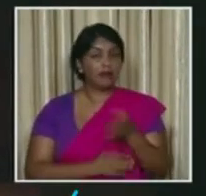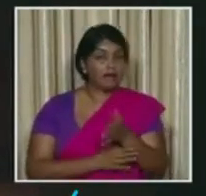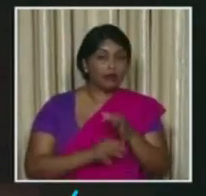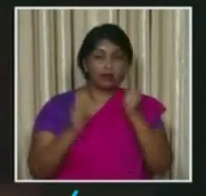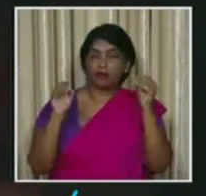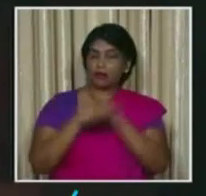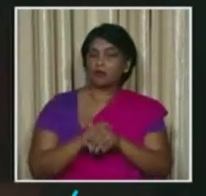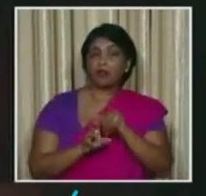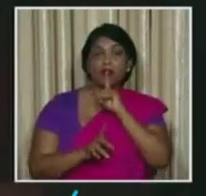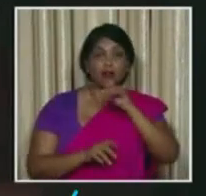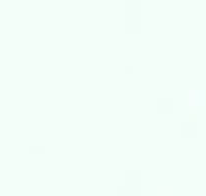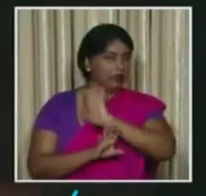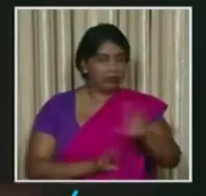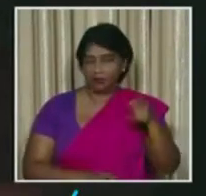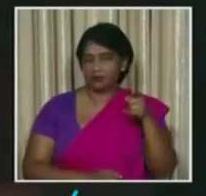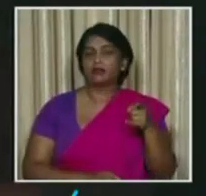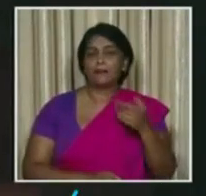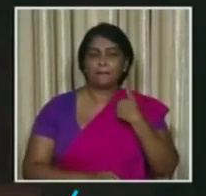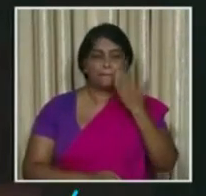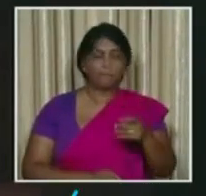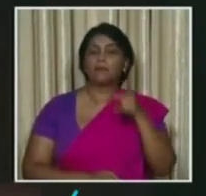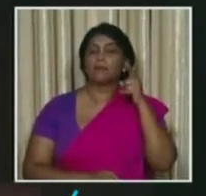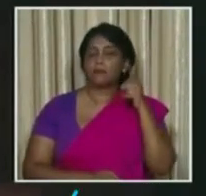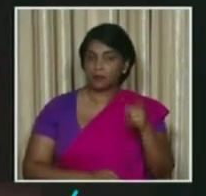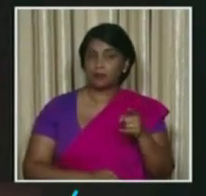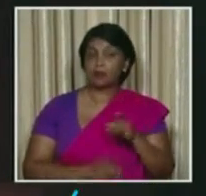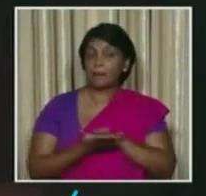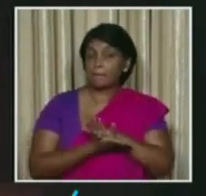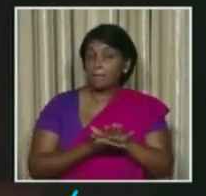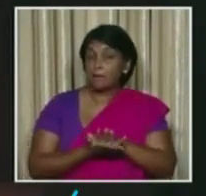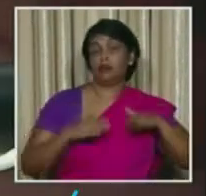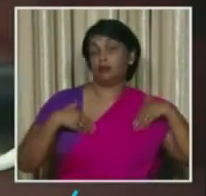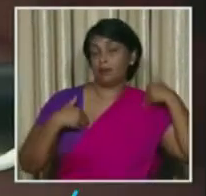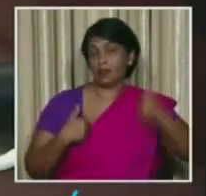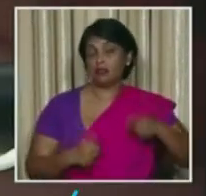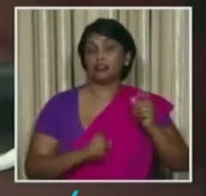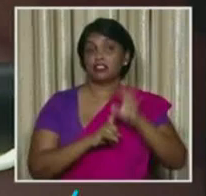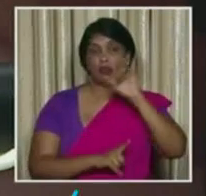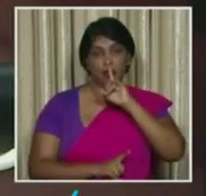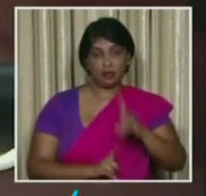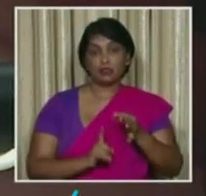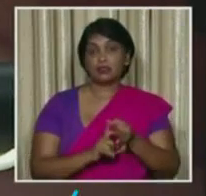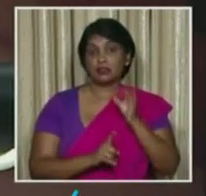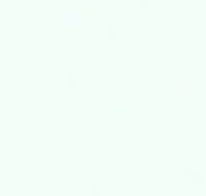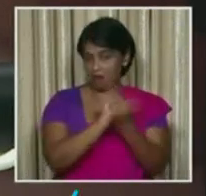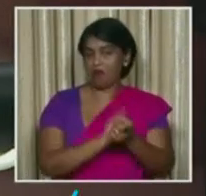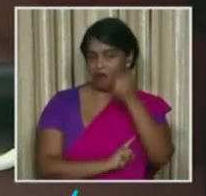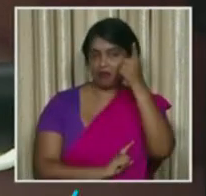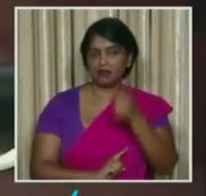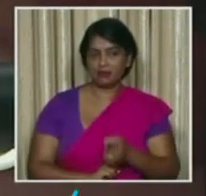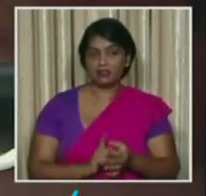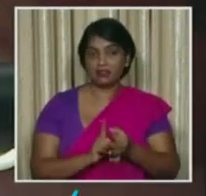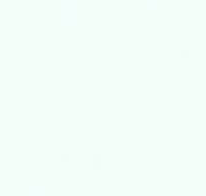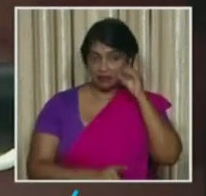වහල්භාවයට ලක්වුණු කතානායකවරයෙක් වෙන්නේ නැතුව කරුණා කරලා ඔබතුමා පිරිසිදු තීන්දුවක් ලබා දෙන්න ජනාධිපතිවරයාට එයා හම්බෙන්න ඕන වෙලාවක එයා